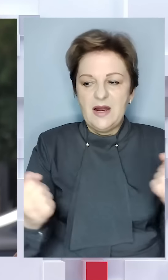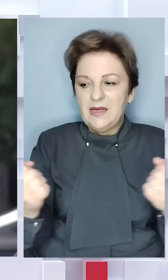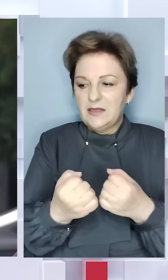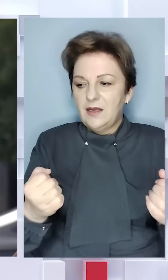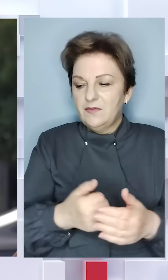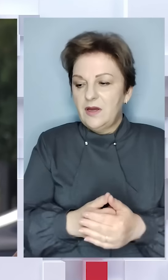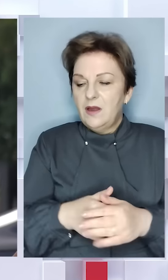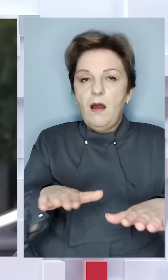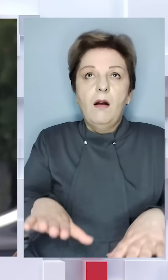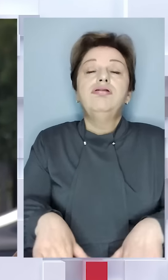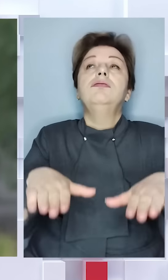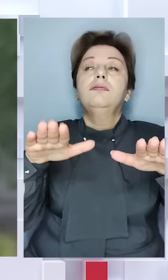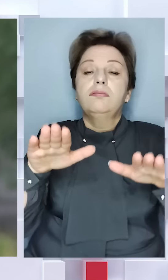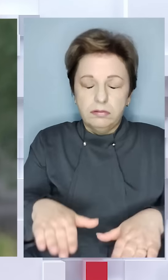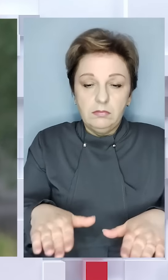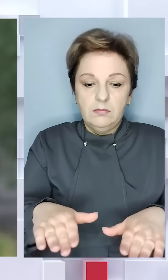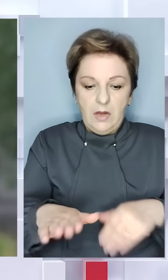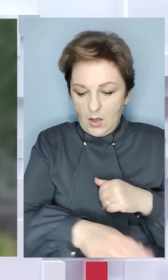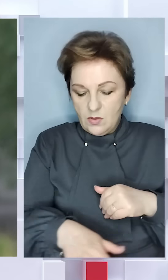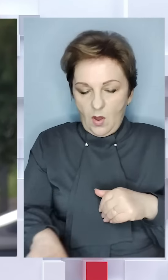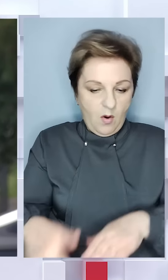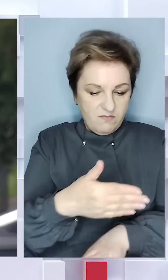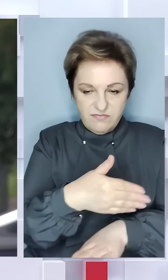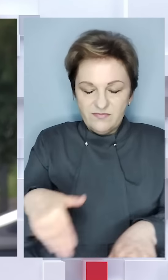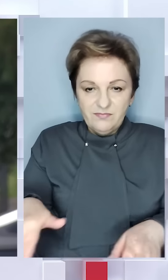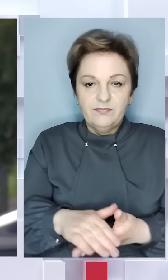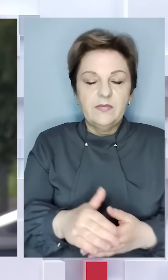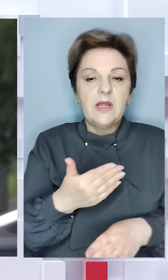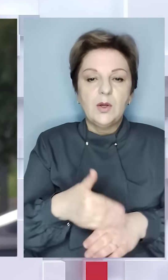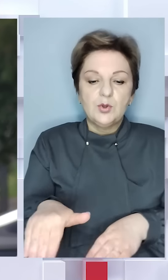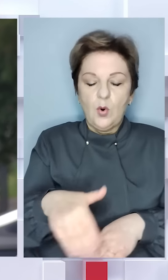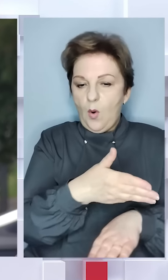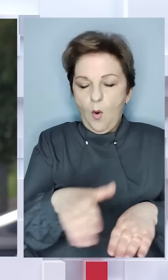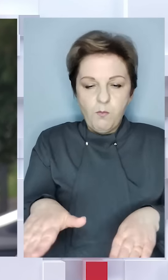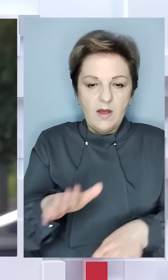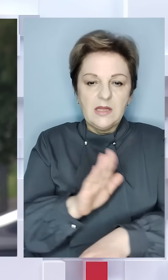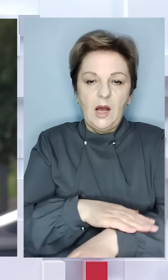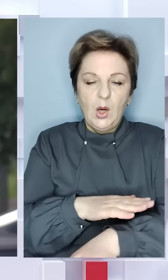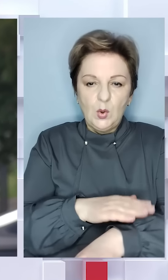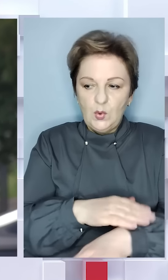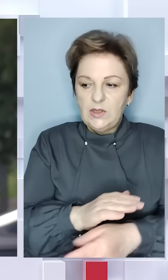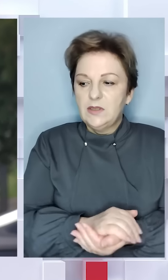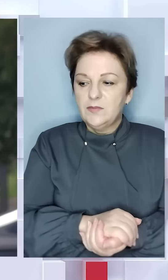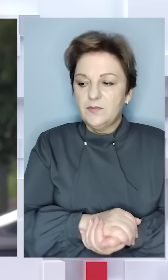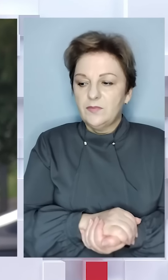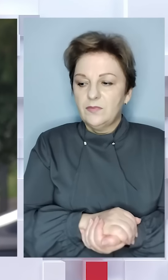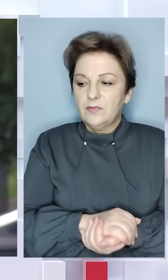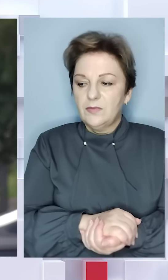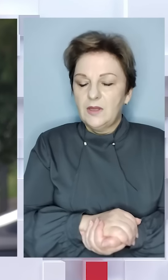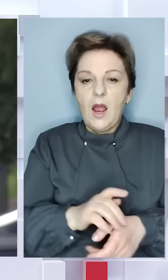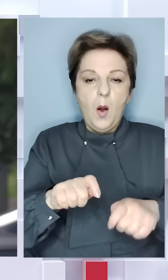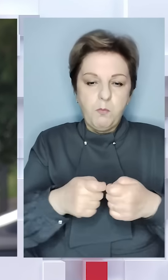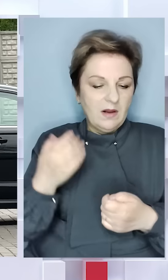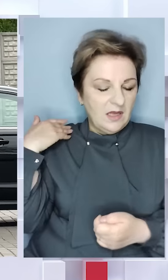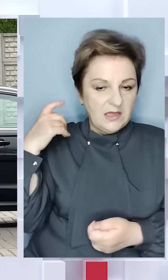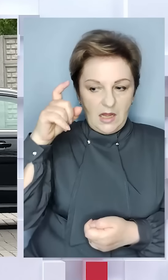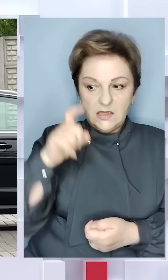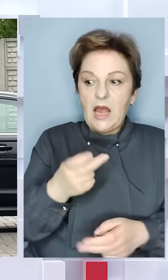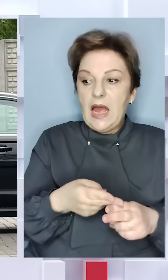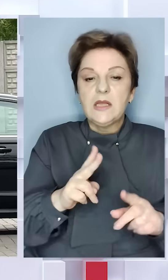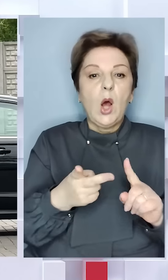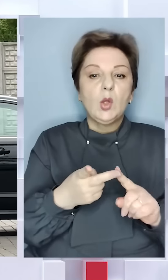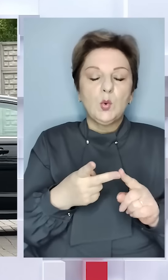машина, приземлилася, очнувся. Ампутація одного ока, часткова ампутація руки і компресійний перелом хребта. Це